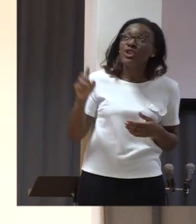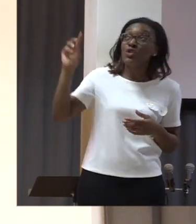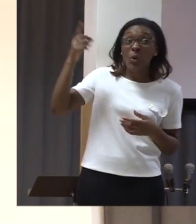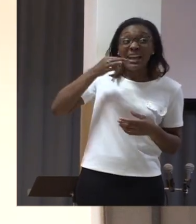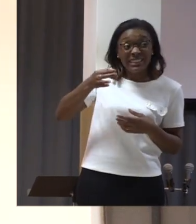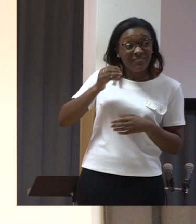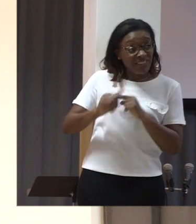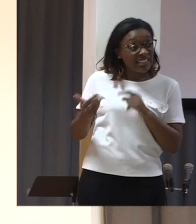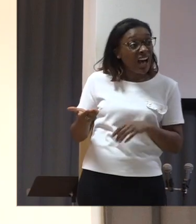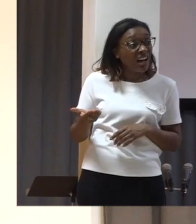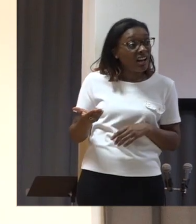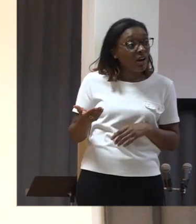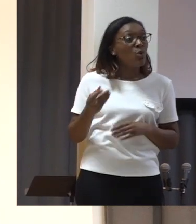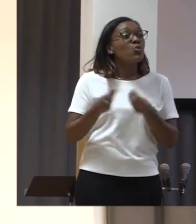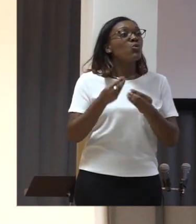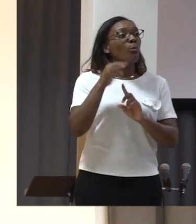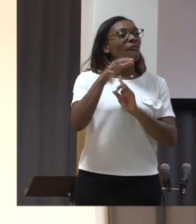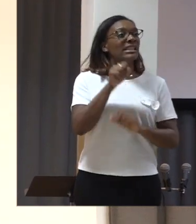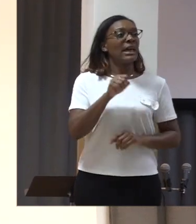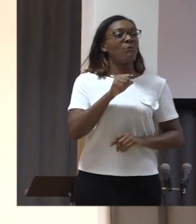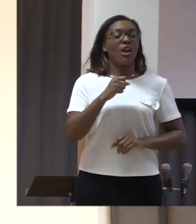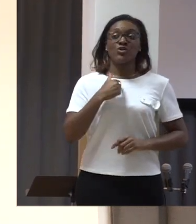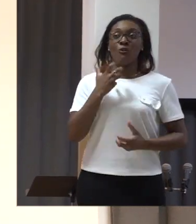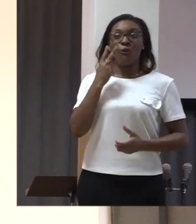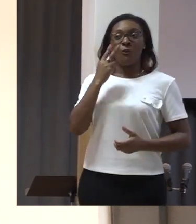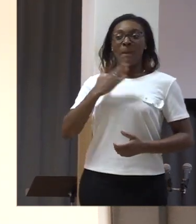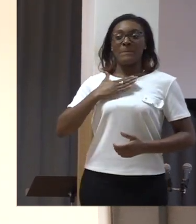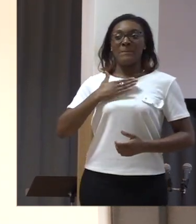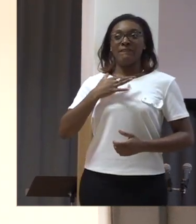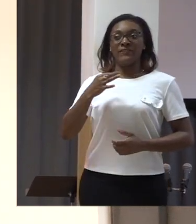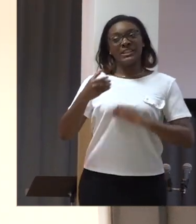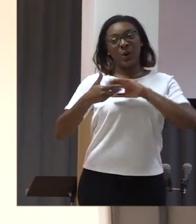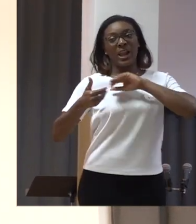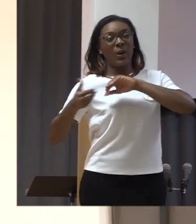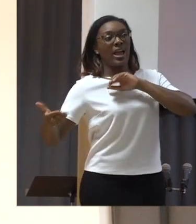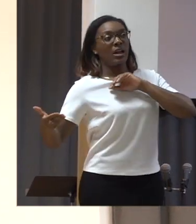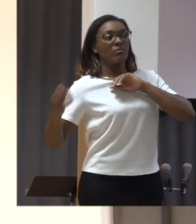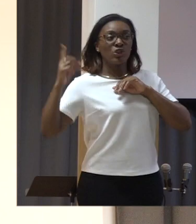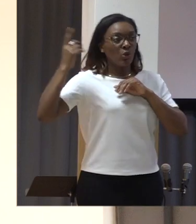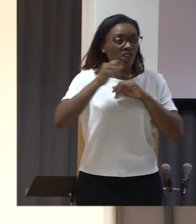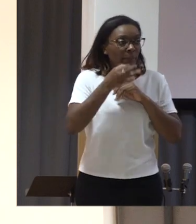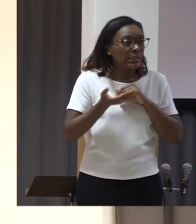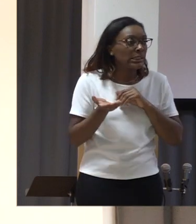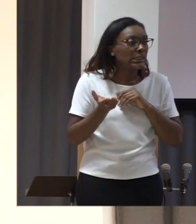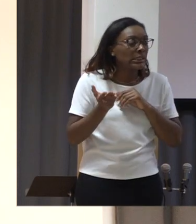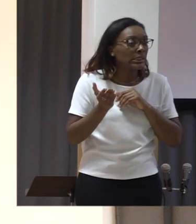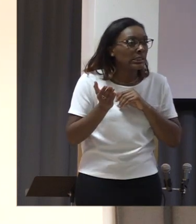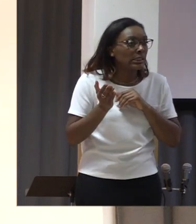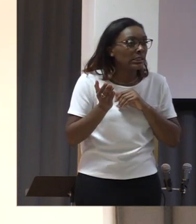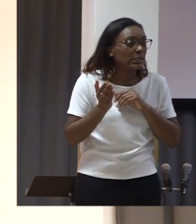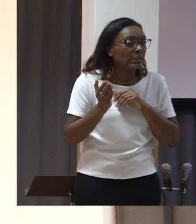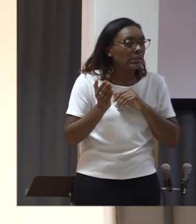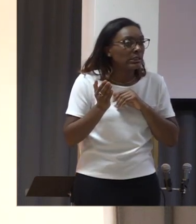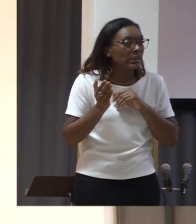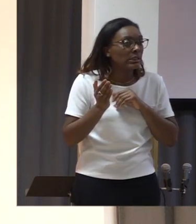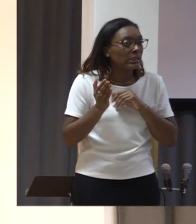divine ou d'un désir de Samuel de voir ses fils le succéder. Nous savons qu'en ce qui concerne la judicature,